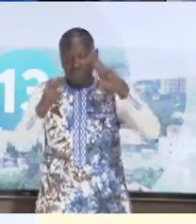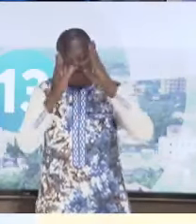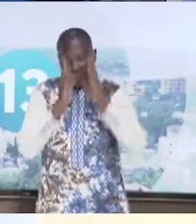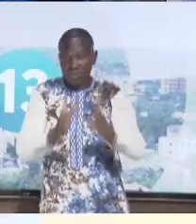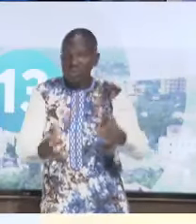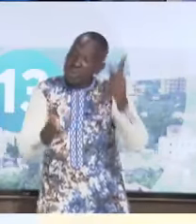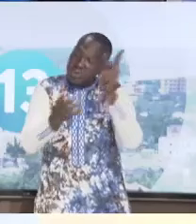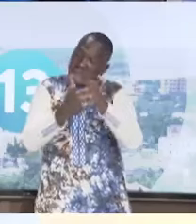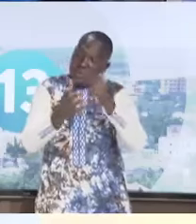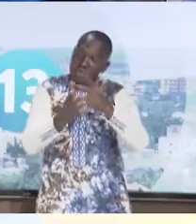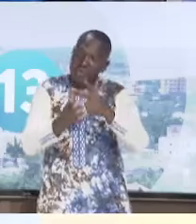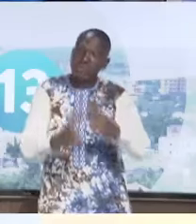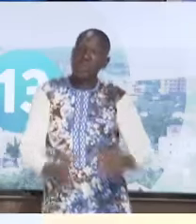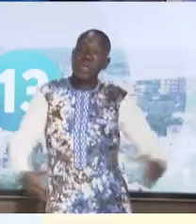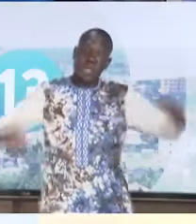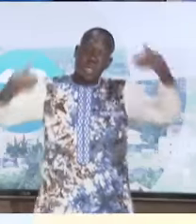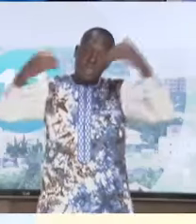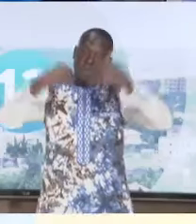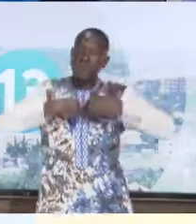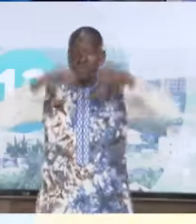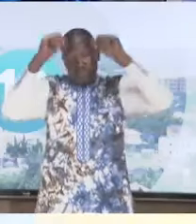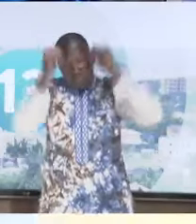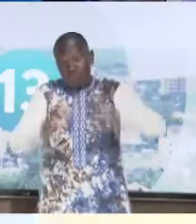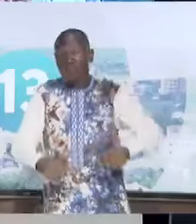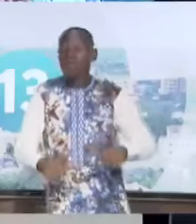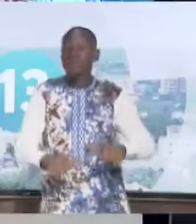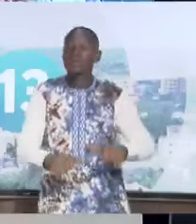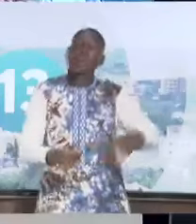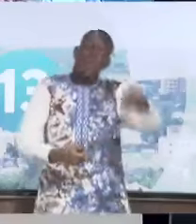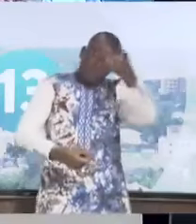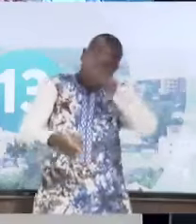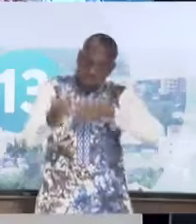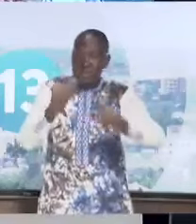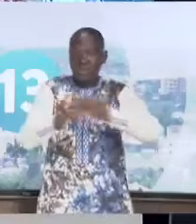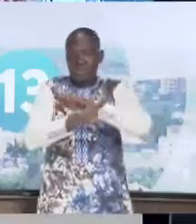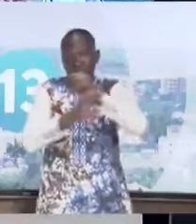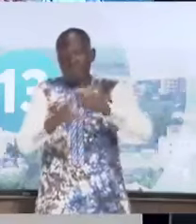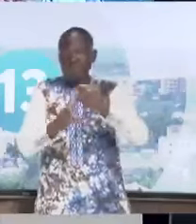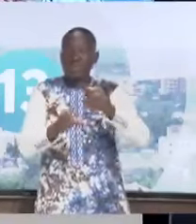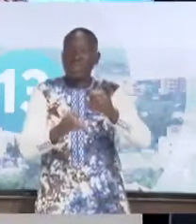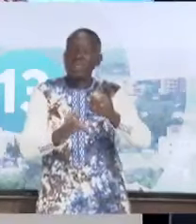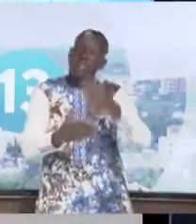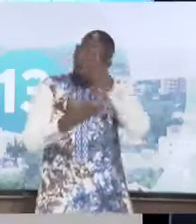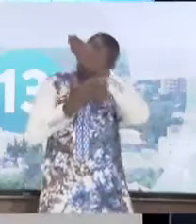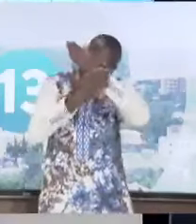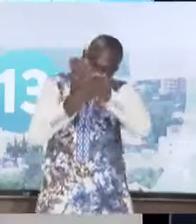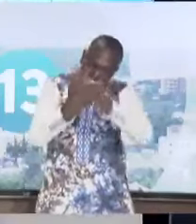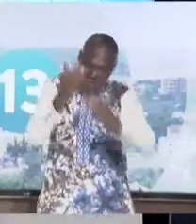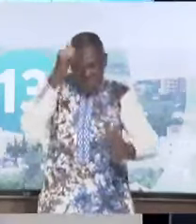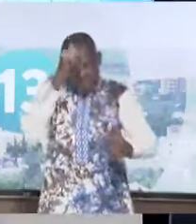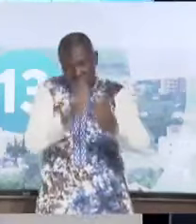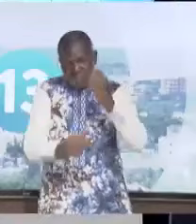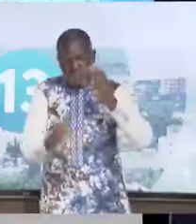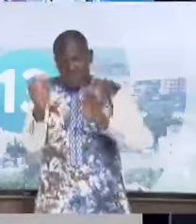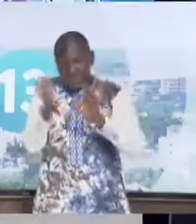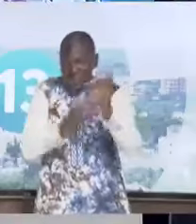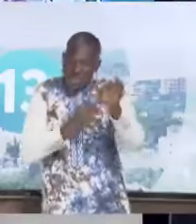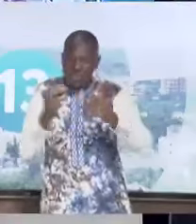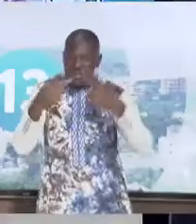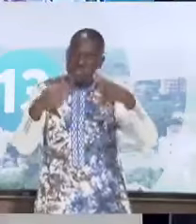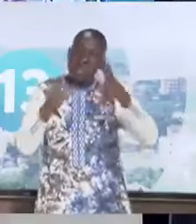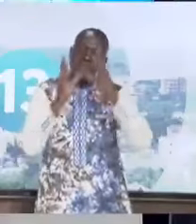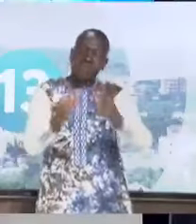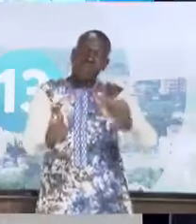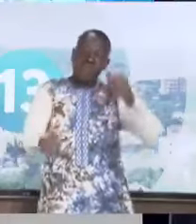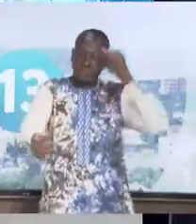principal acquis, je pense. Et nous pouvons revenir sur certaines contraintes qu'on a déjà expliqué aux clients, mais qu'il est bon de